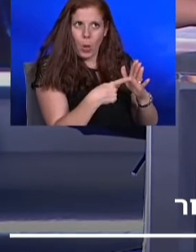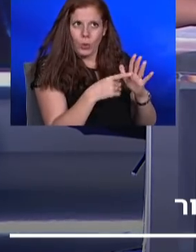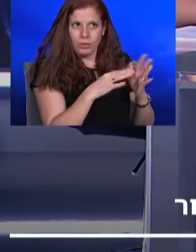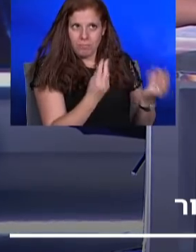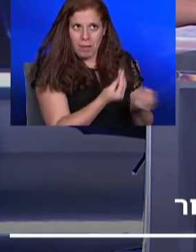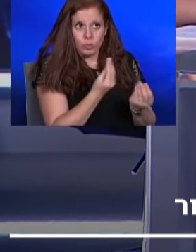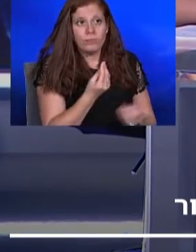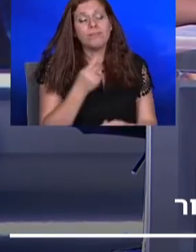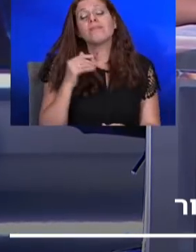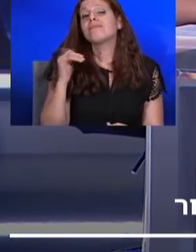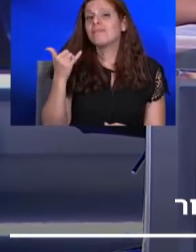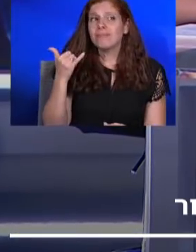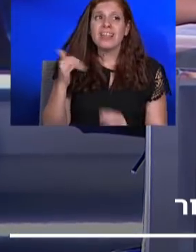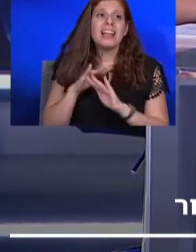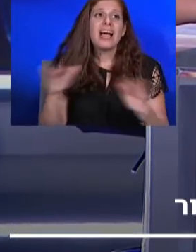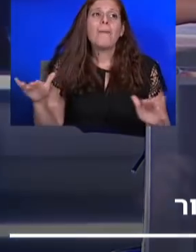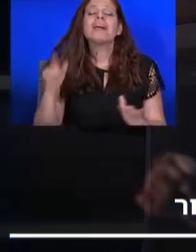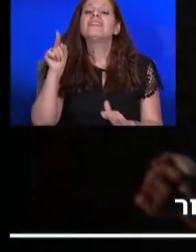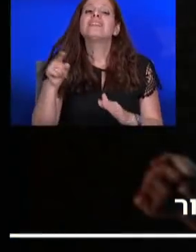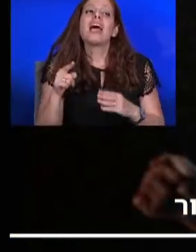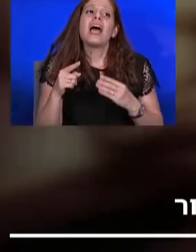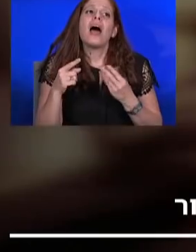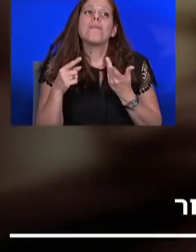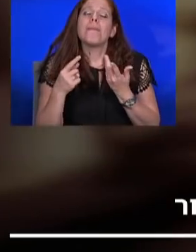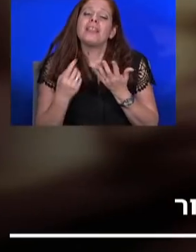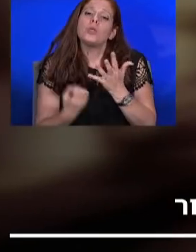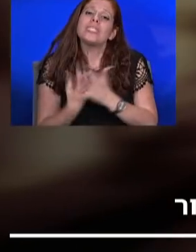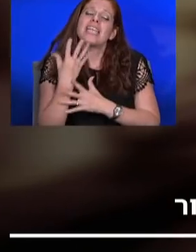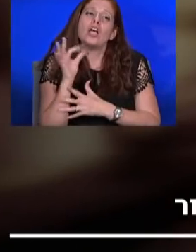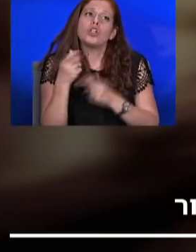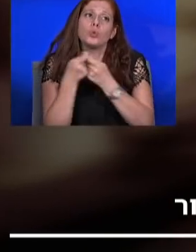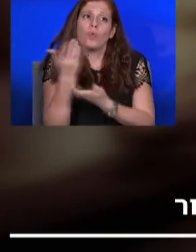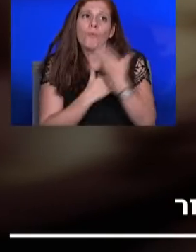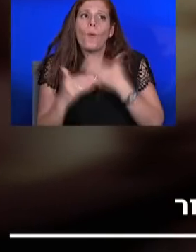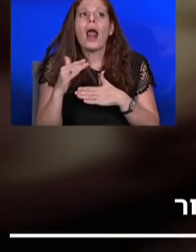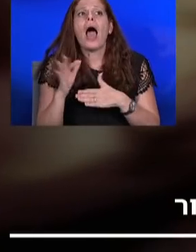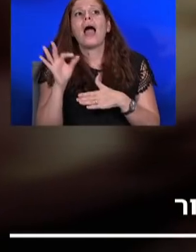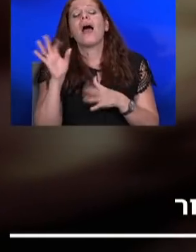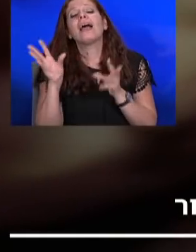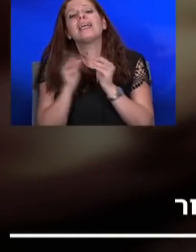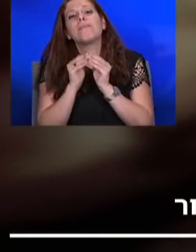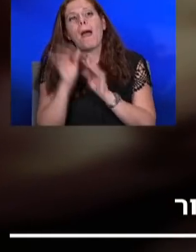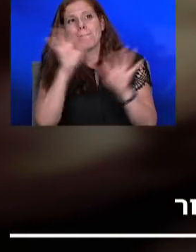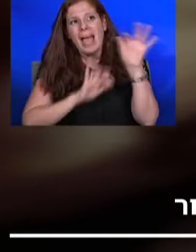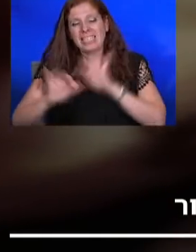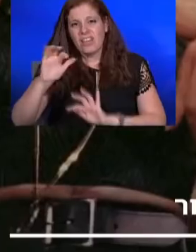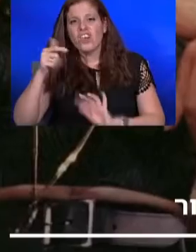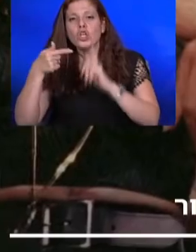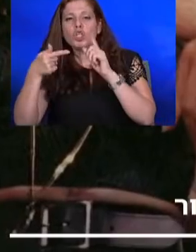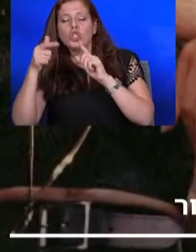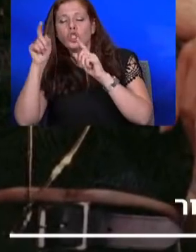היה תוצר של שיתוף פעולה שלה עם המעצב הצרפתי ז'אן פול גוטייה, שעיצב לה את חזיית